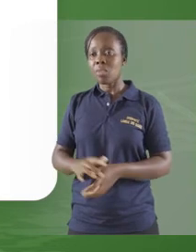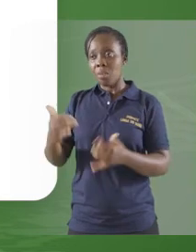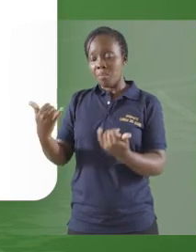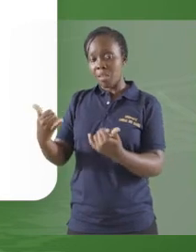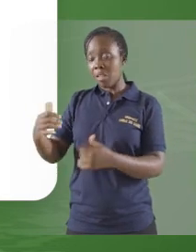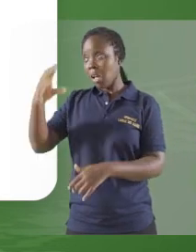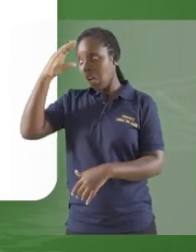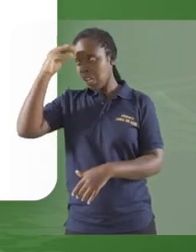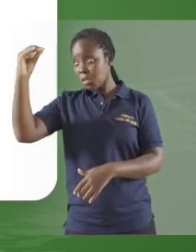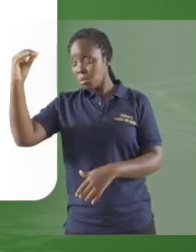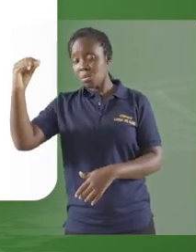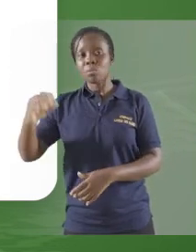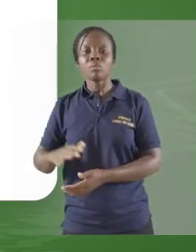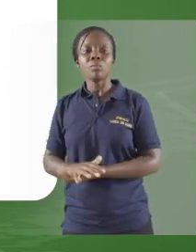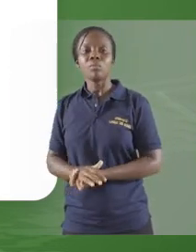2, 2,